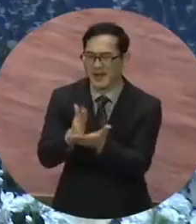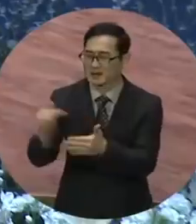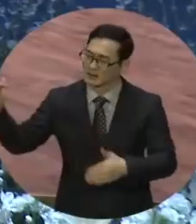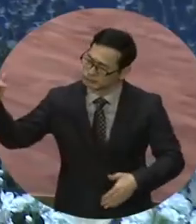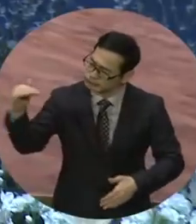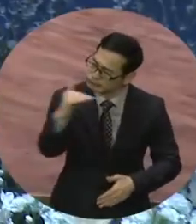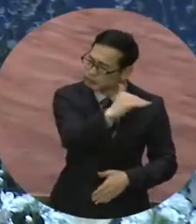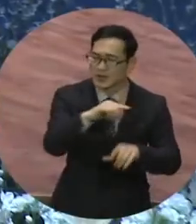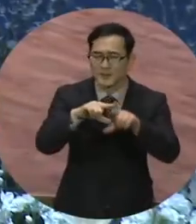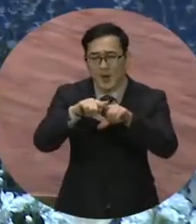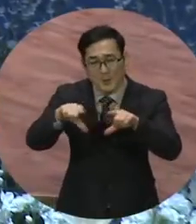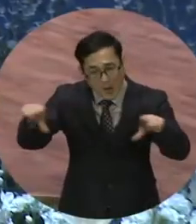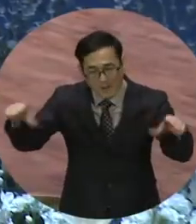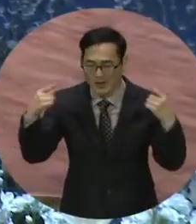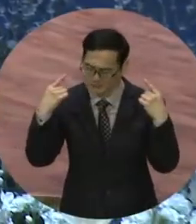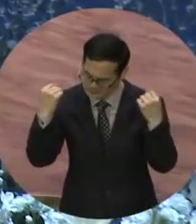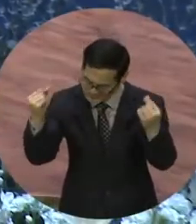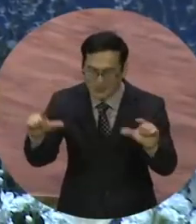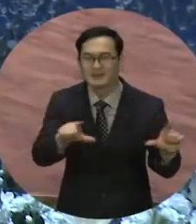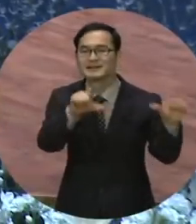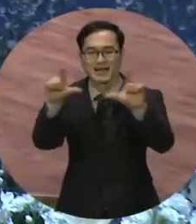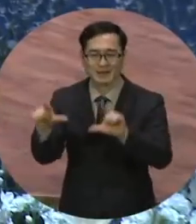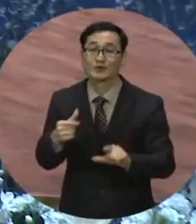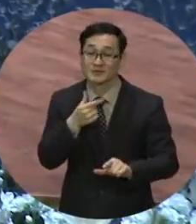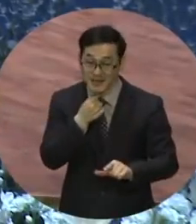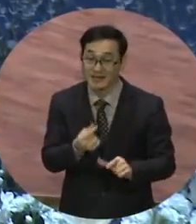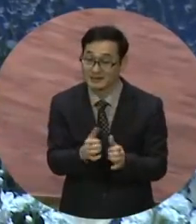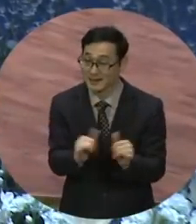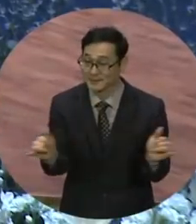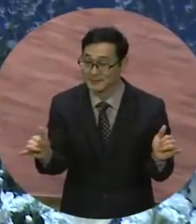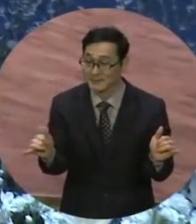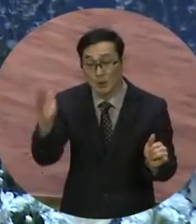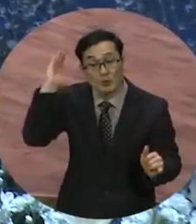요즘 표현하는 내용이에요. 아니, 무난이스트.